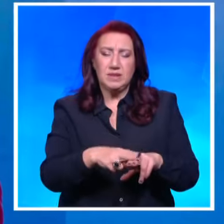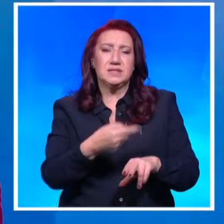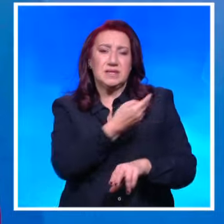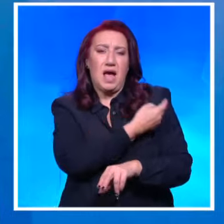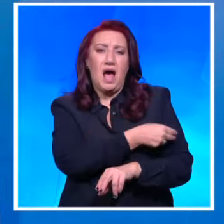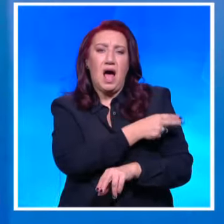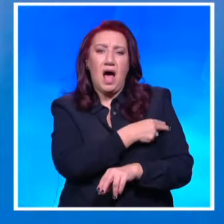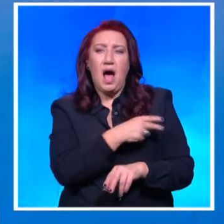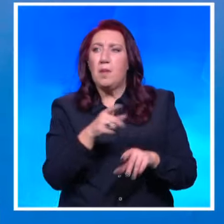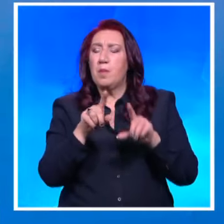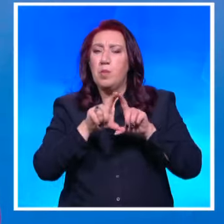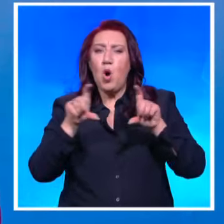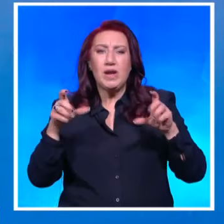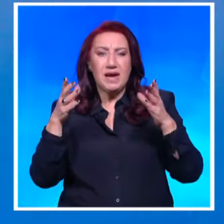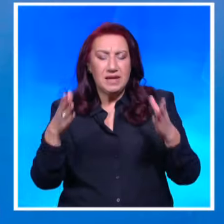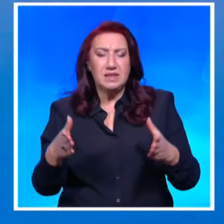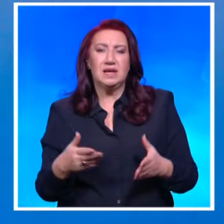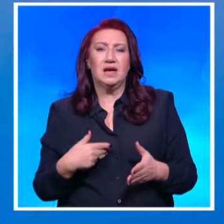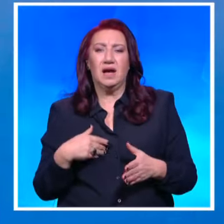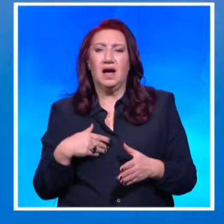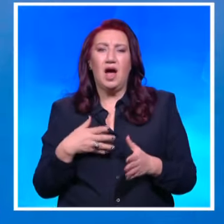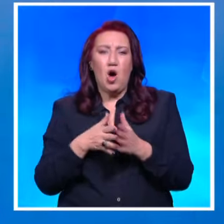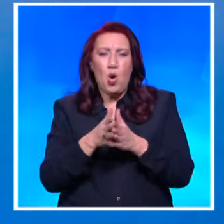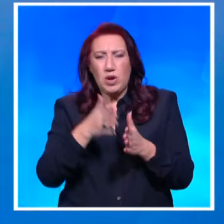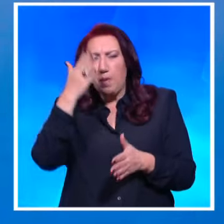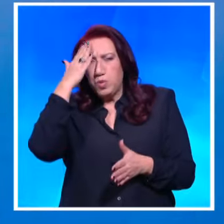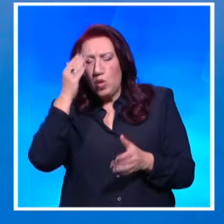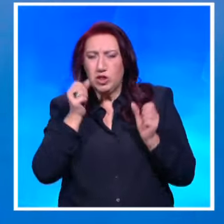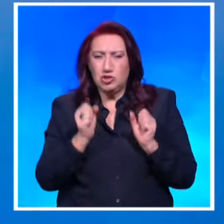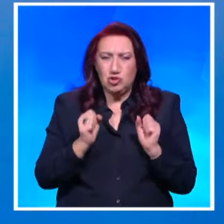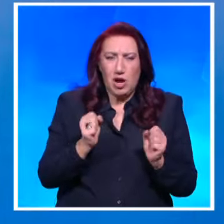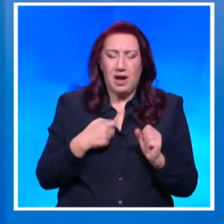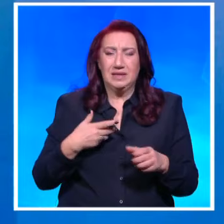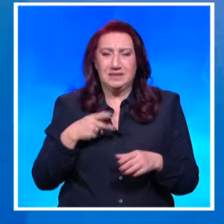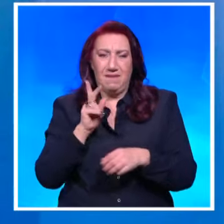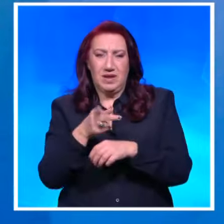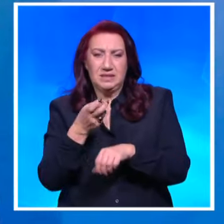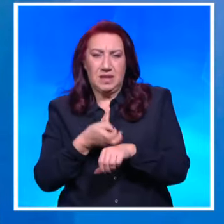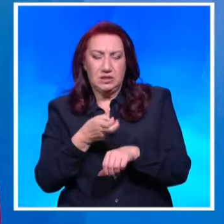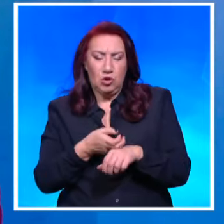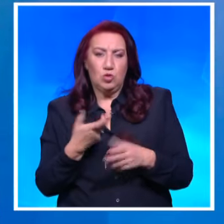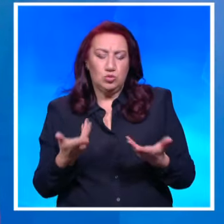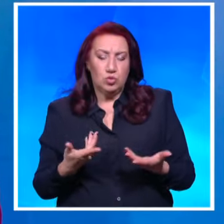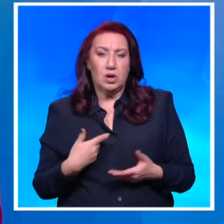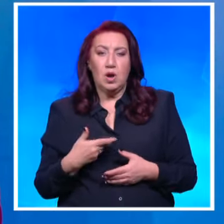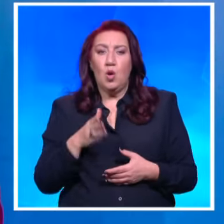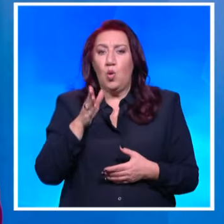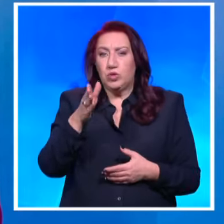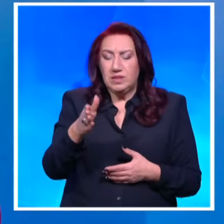пред кабинетите на лекарите, знаете по всякакви причини, едни болни, други не. Това не е нужно, отивайки с един проблем, да си тръгнеш с